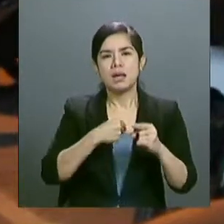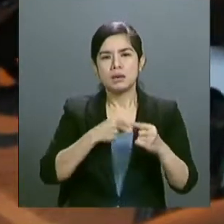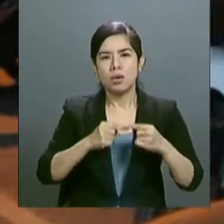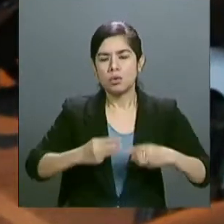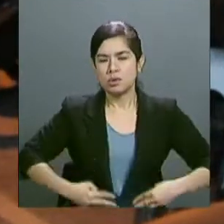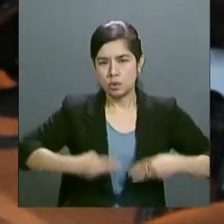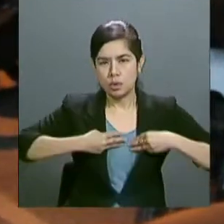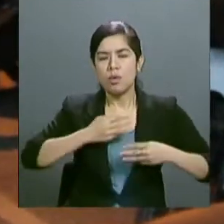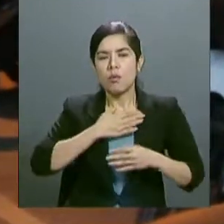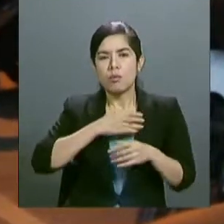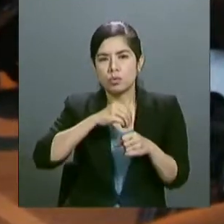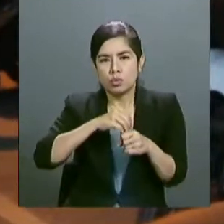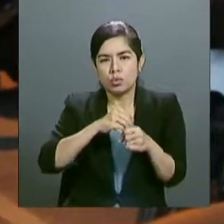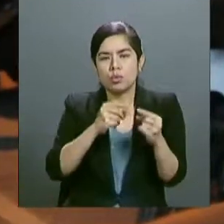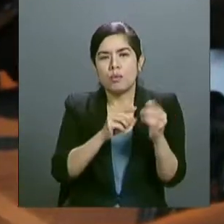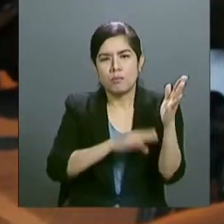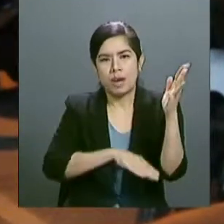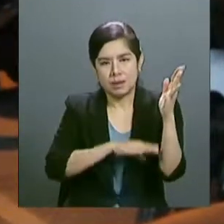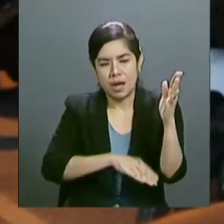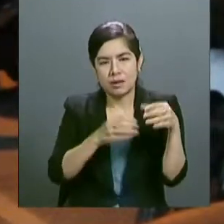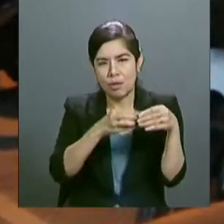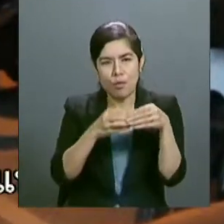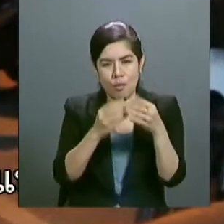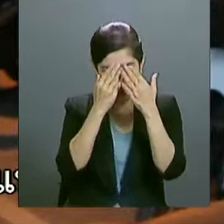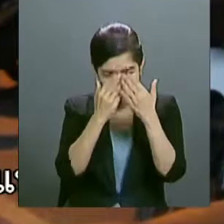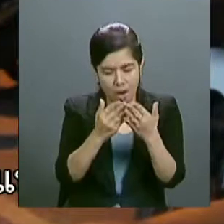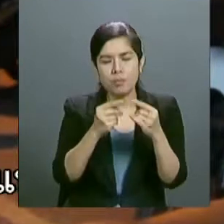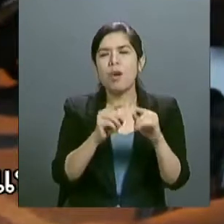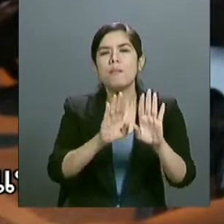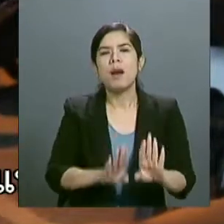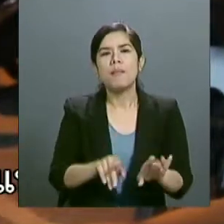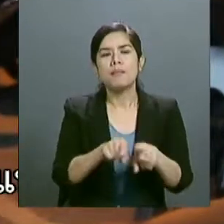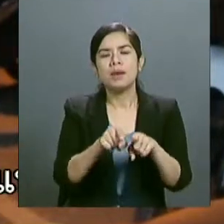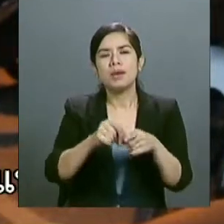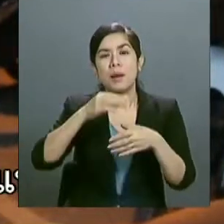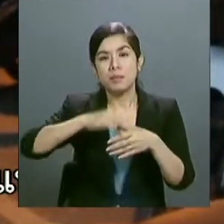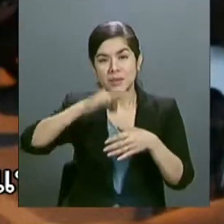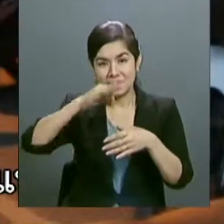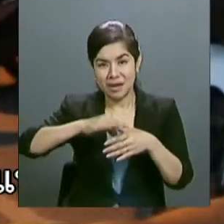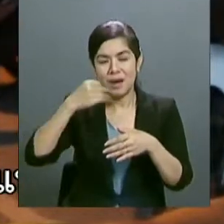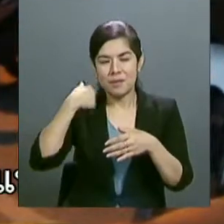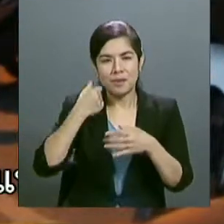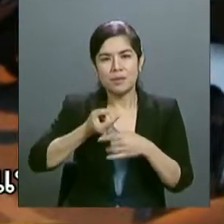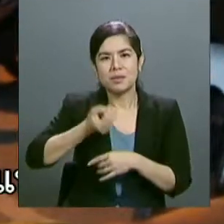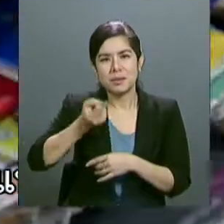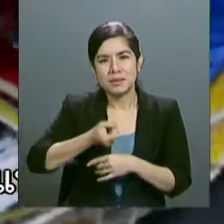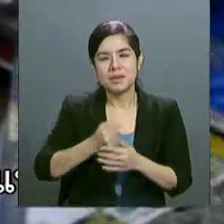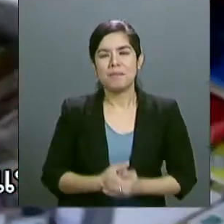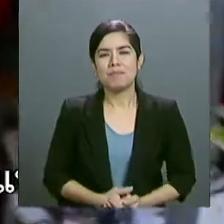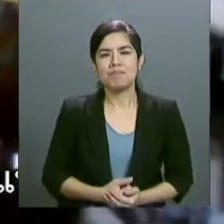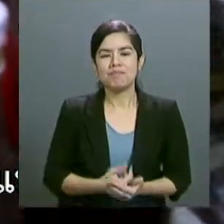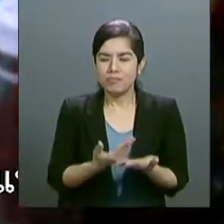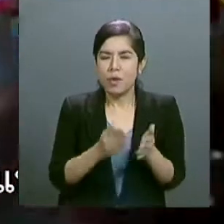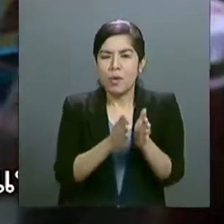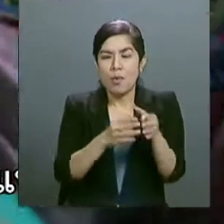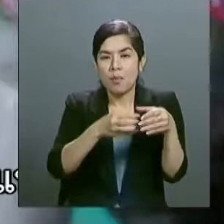ส่วนหนึ่งของชีวิตของมุสลิมทางภาคใต้แล้วก็ผมคิดว่าเป็นส่วนหนึ่งของมุสลิมอื่นๆด้วยที่กินช